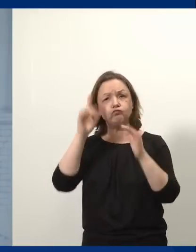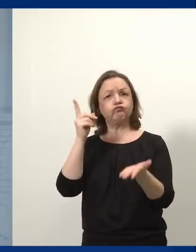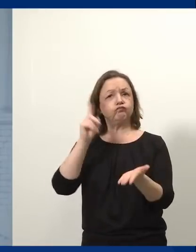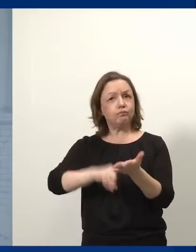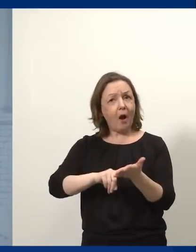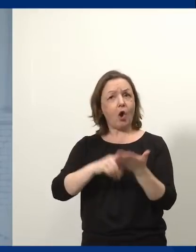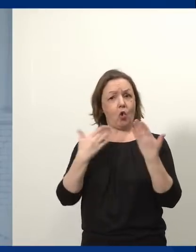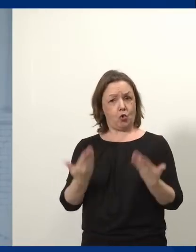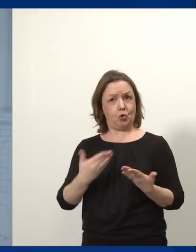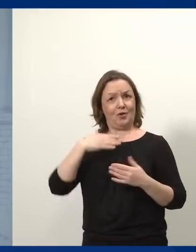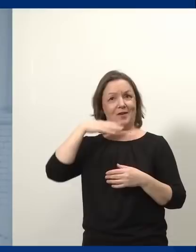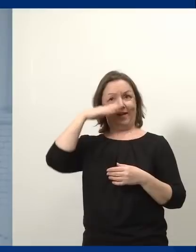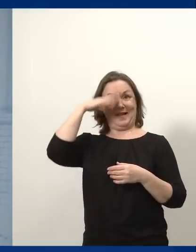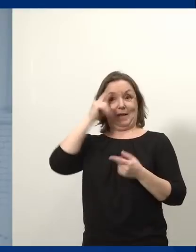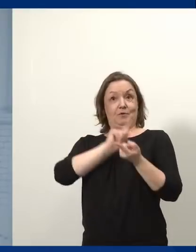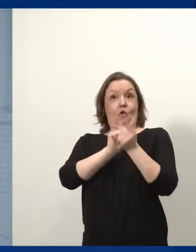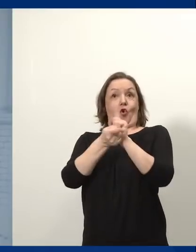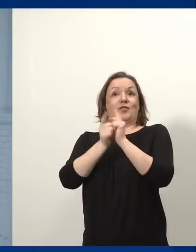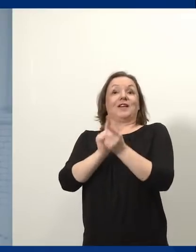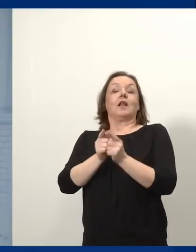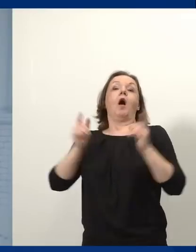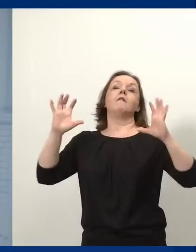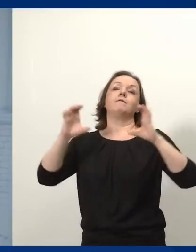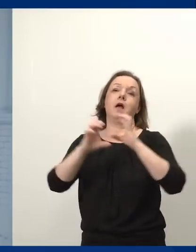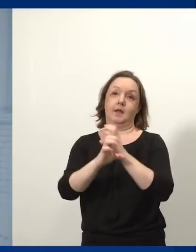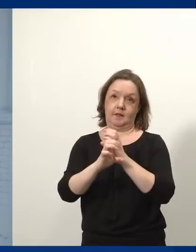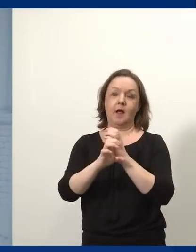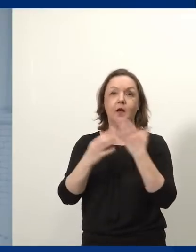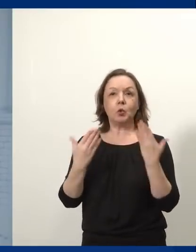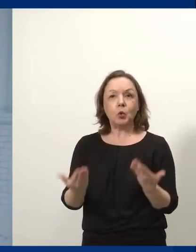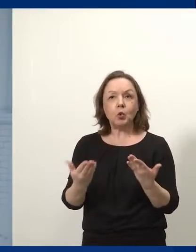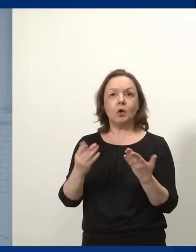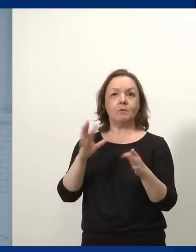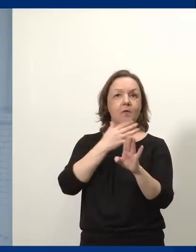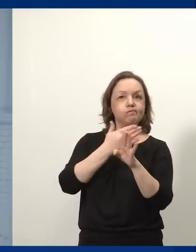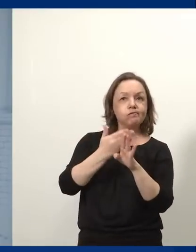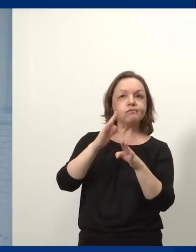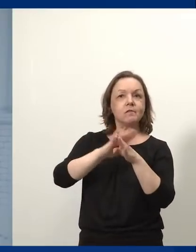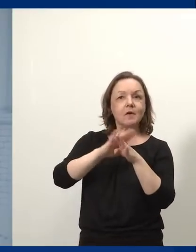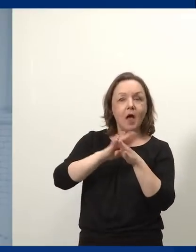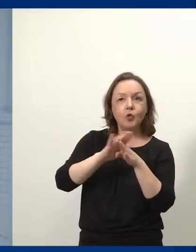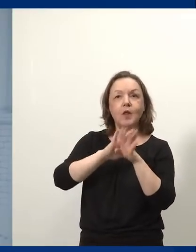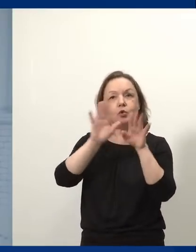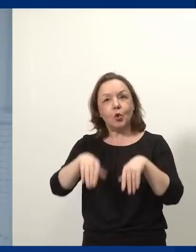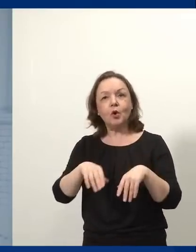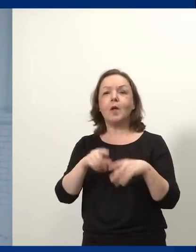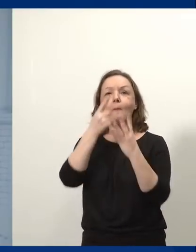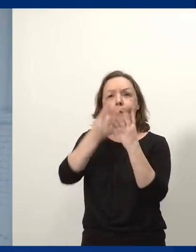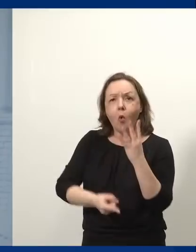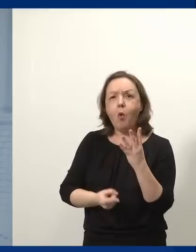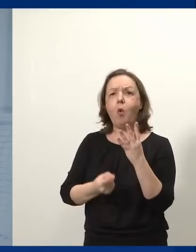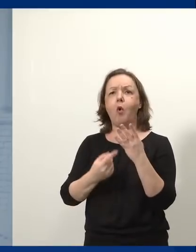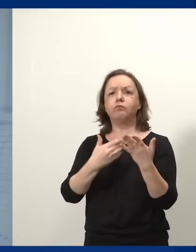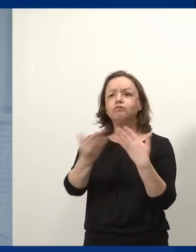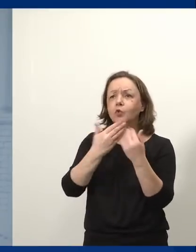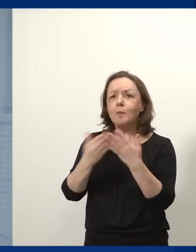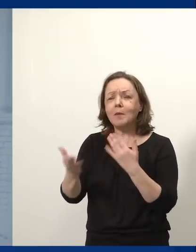että vähennämme fyysisiä kontakteja kaikkien käytettävissä olevien ja käyttöön otettavien toimenpiteiden